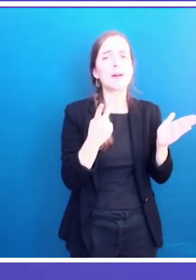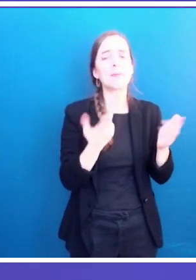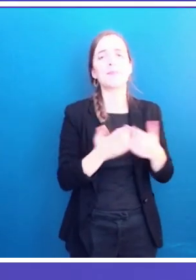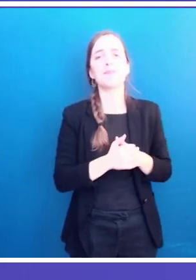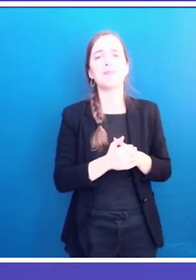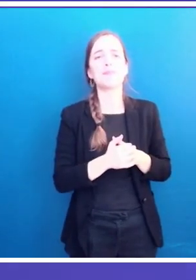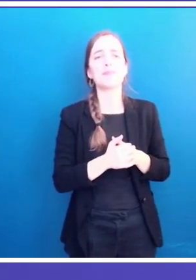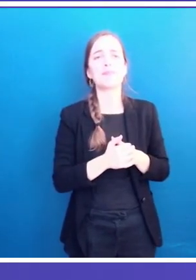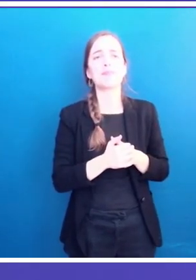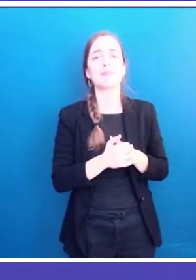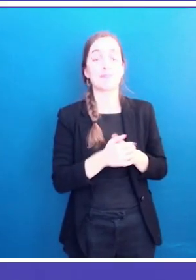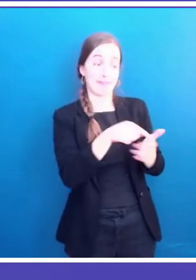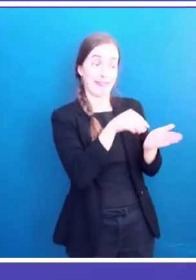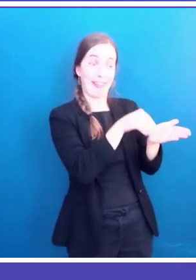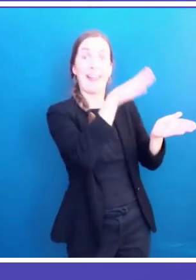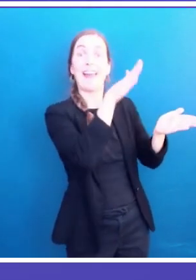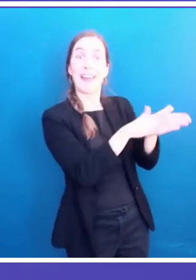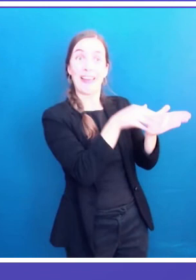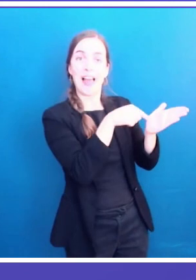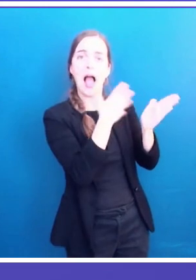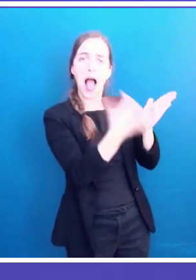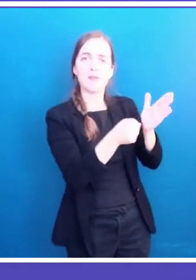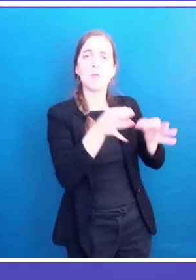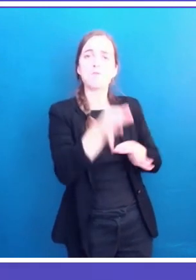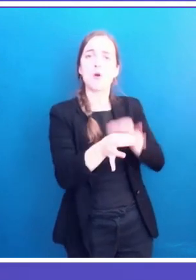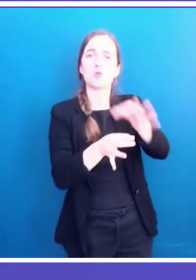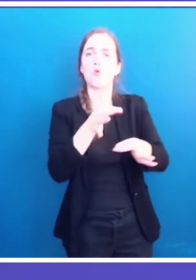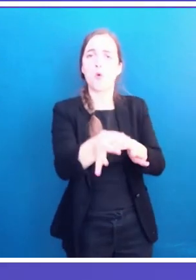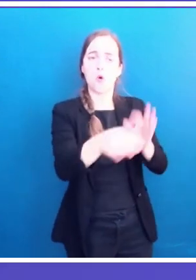التابع لهذه الاتفاقية.